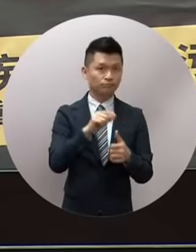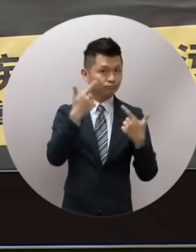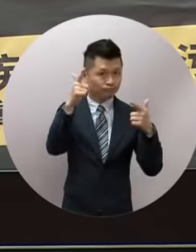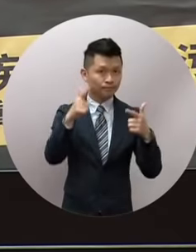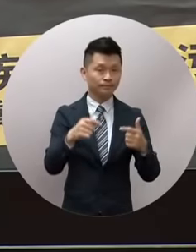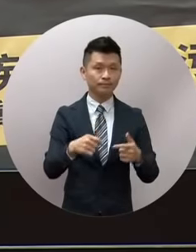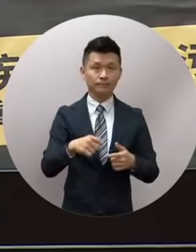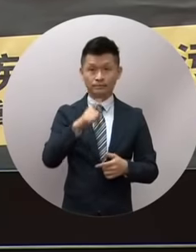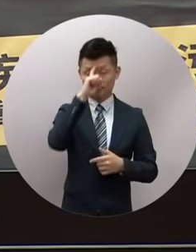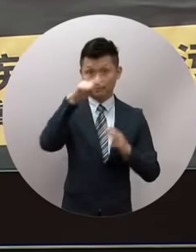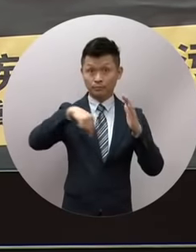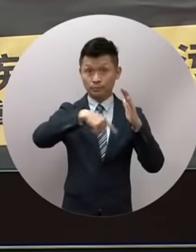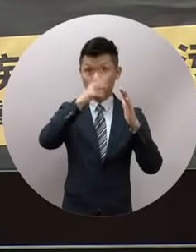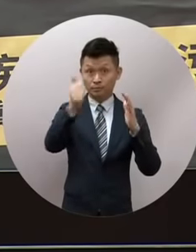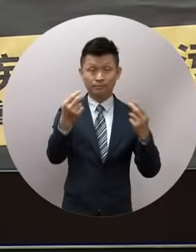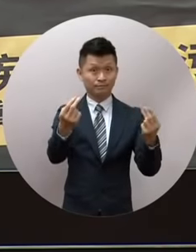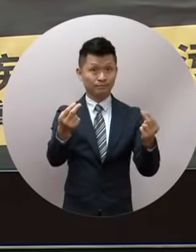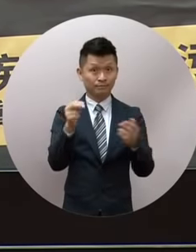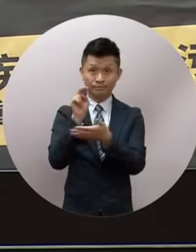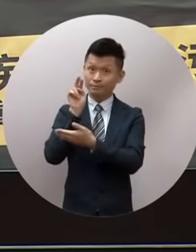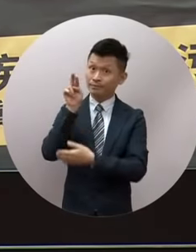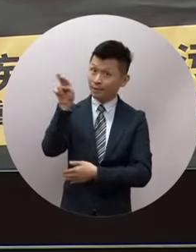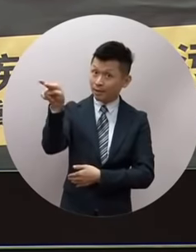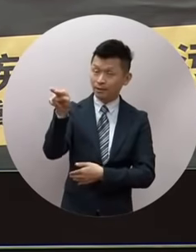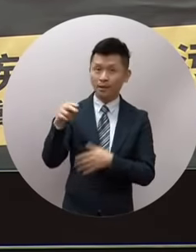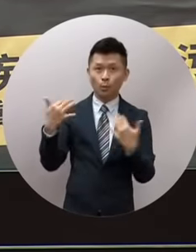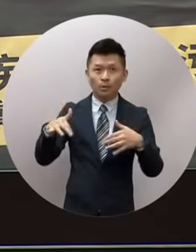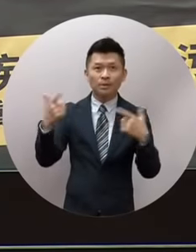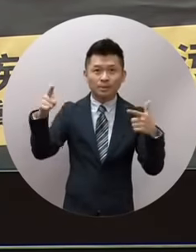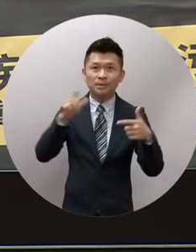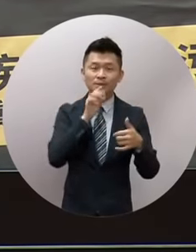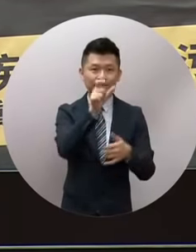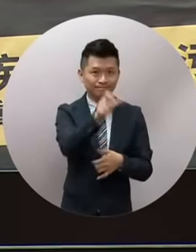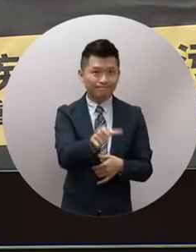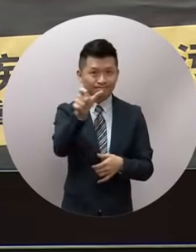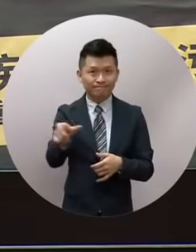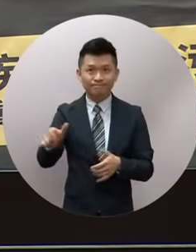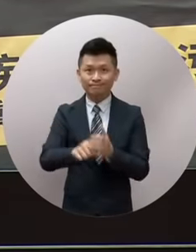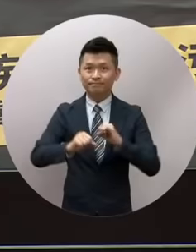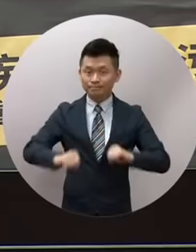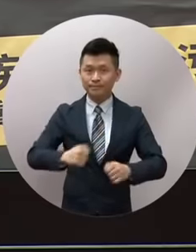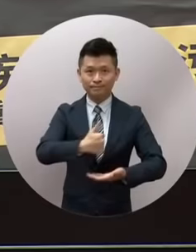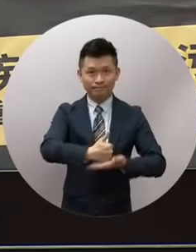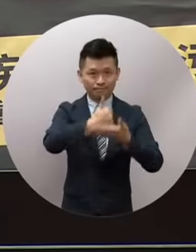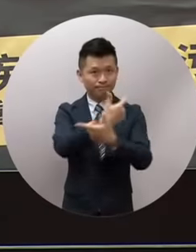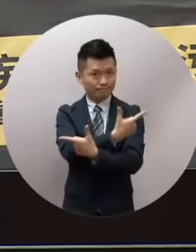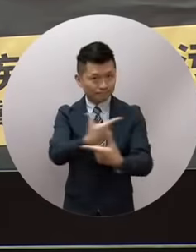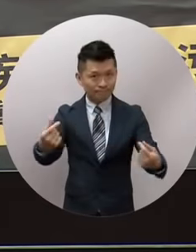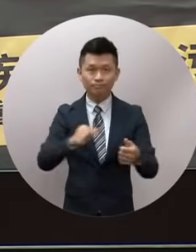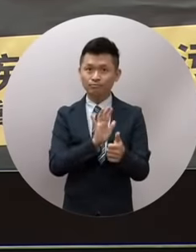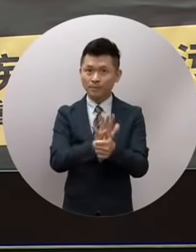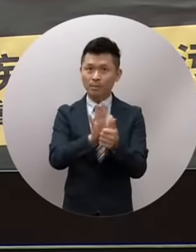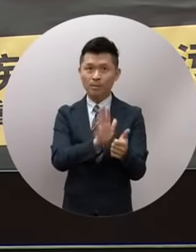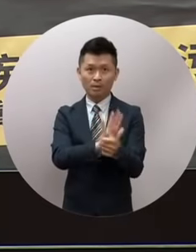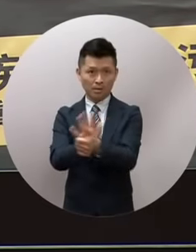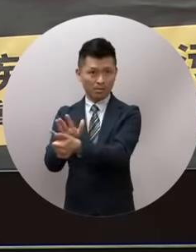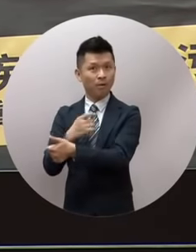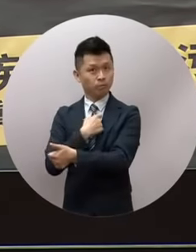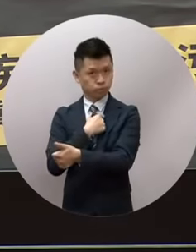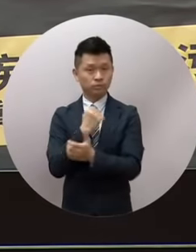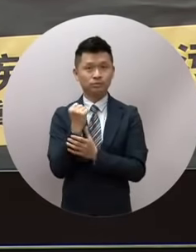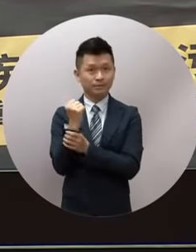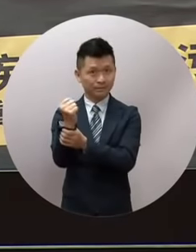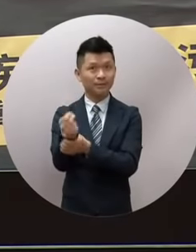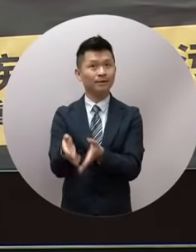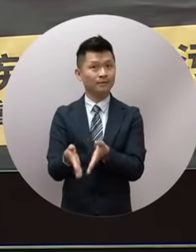能够让院长可以看见的是，他们不是一个一个的问题，而是一条一条的生命，都应该同等受到尊重和协助以及支持。